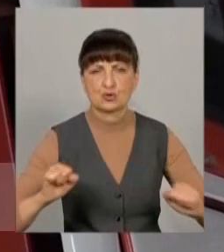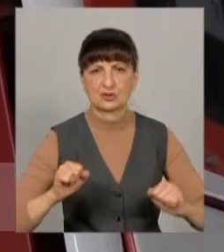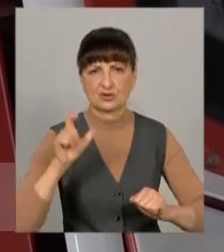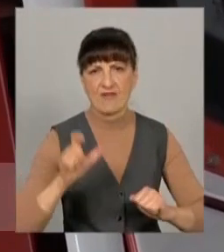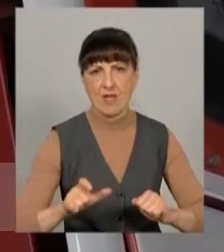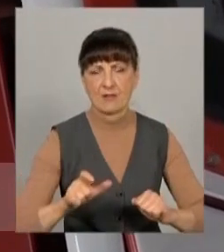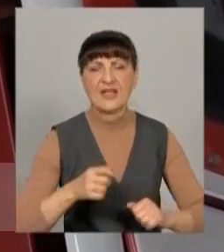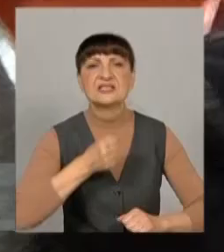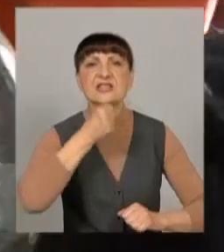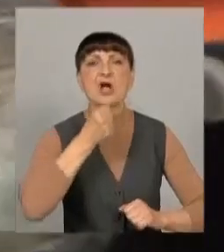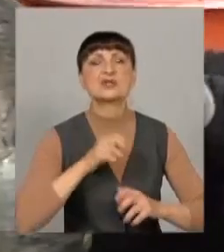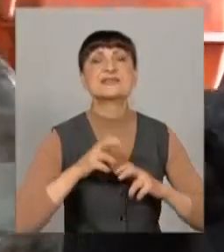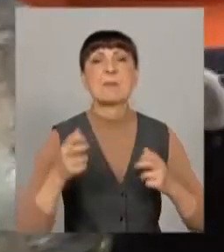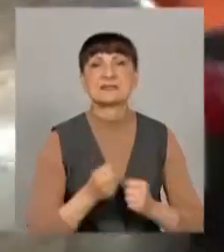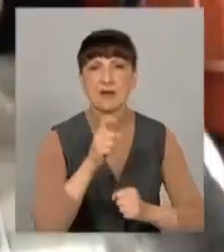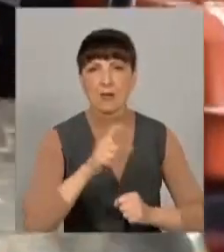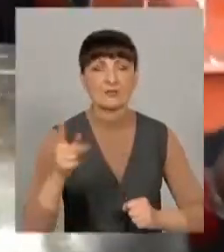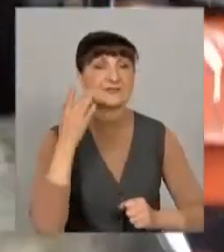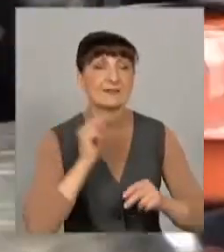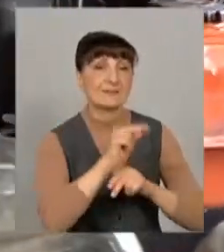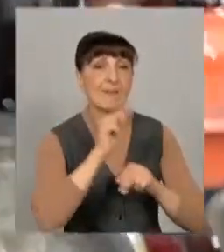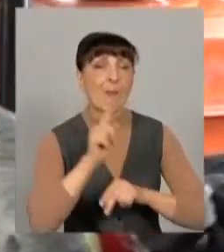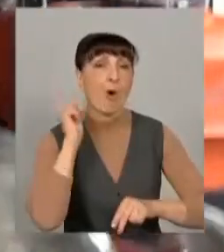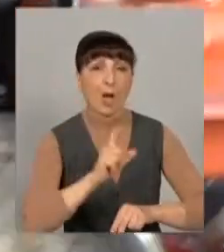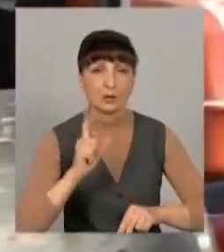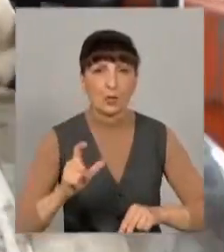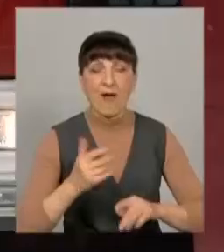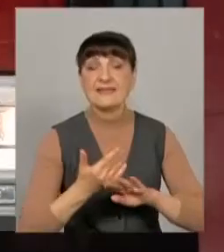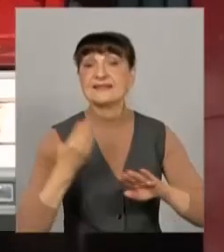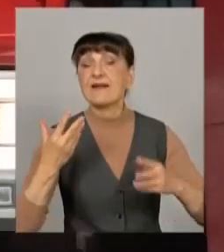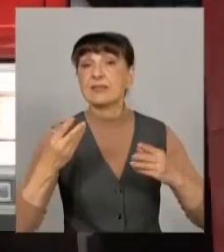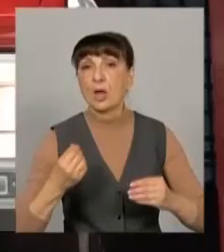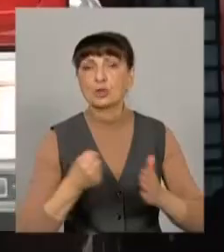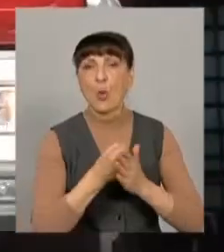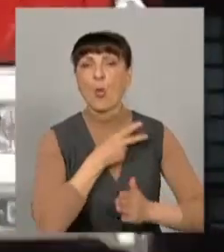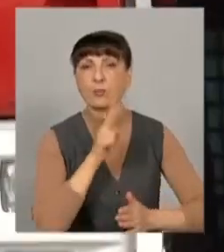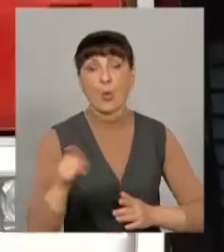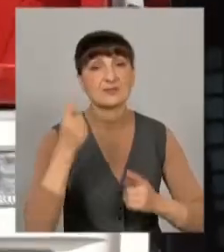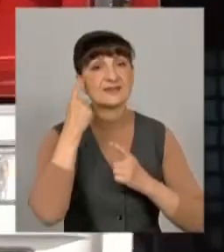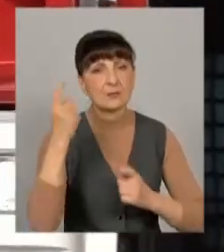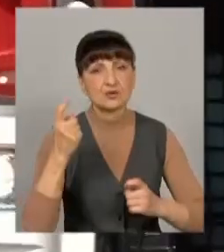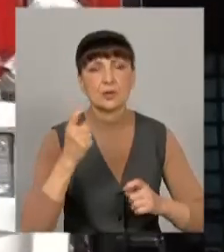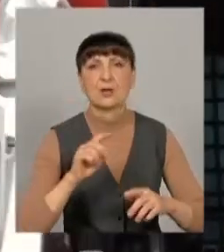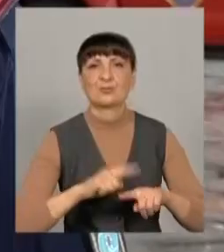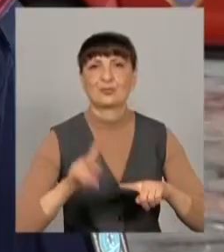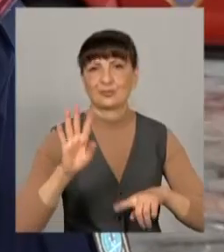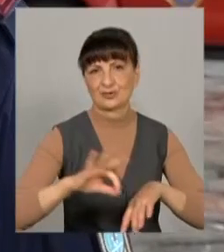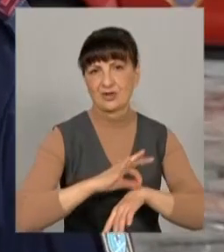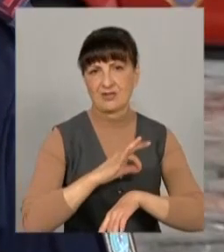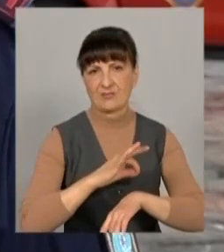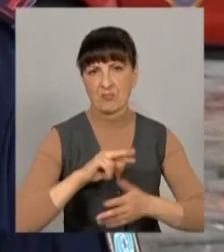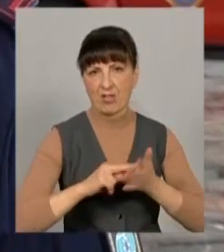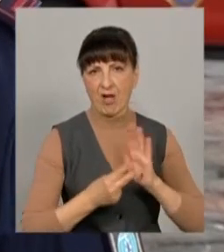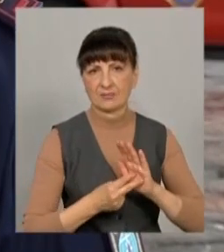Как старший спасатель, он всегда обучал новобранцев. А за несколько дней до трагедии Арслан Курманбаев сообщил о скорой женитьбе. Я у него